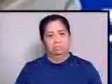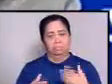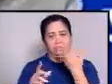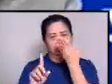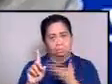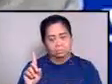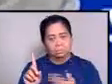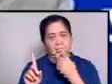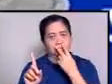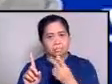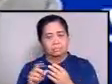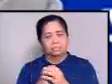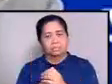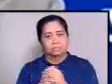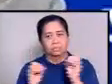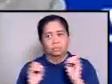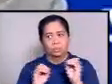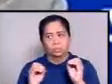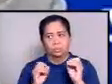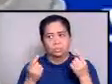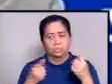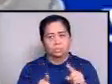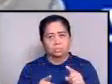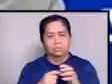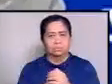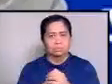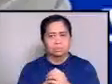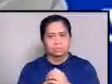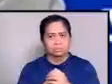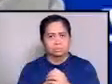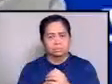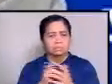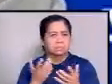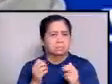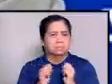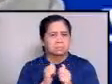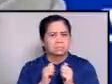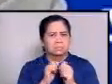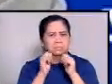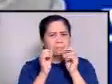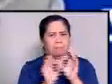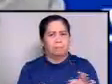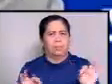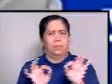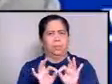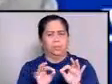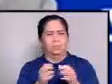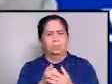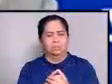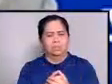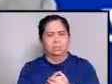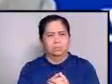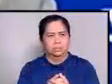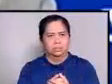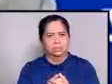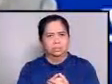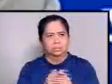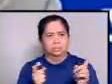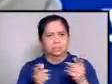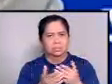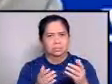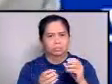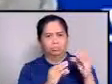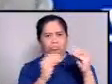na walang nangyari sa kanya. In other words, hindi siguro importante yung bagay